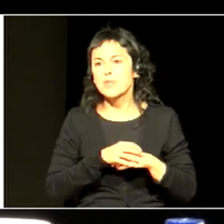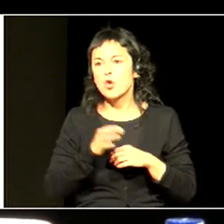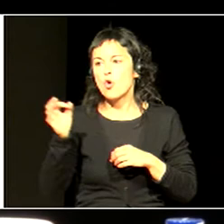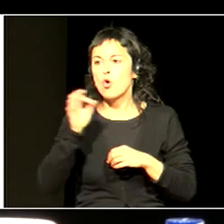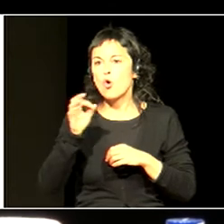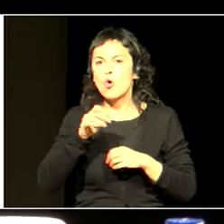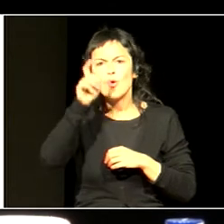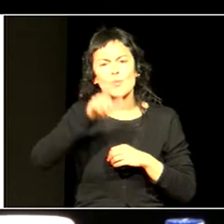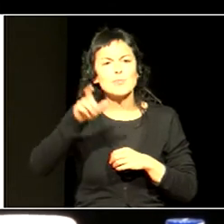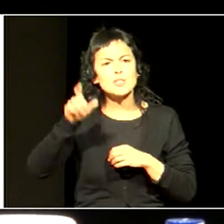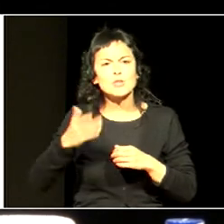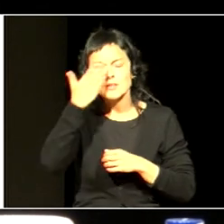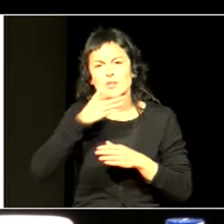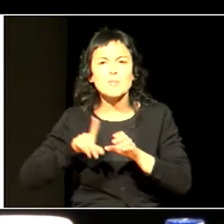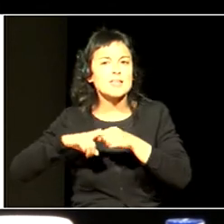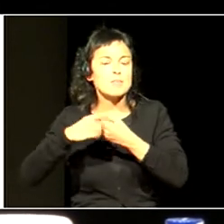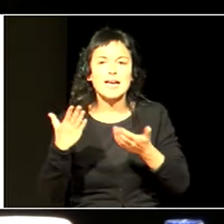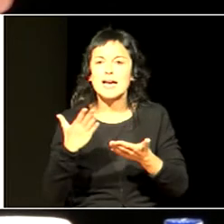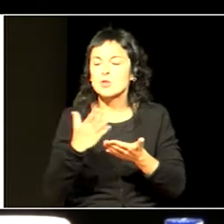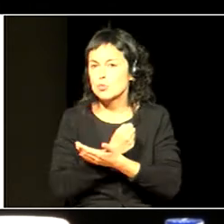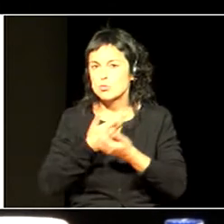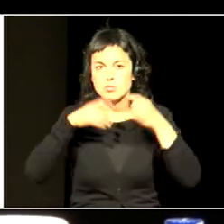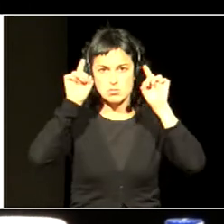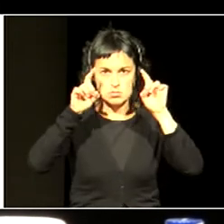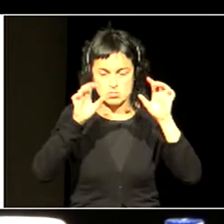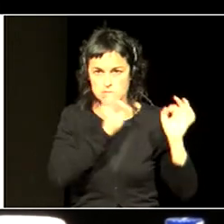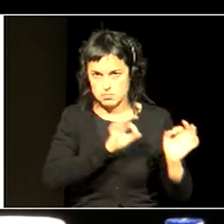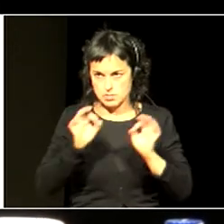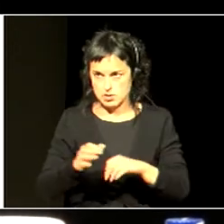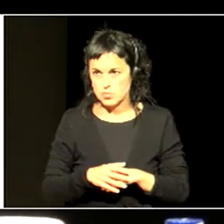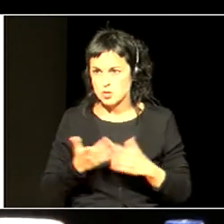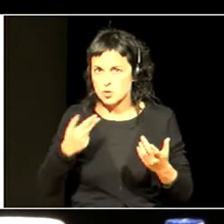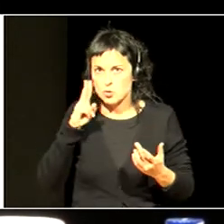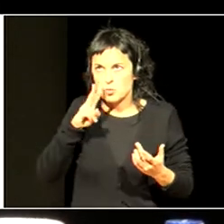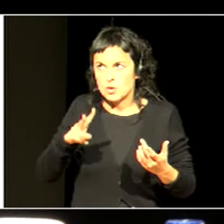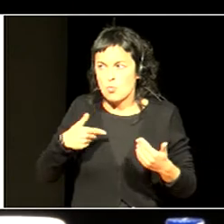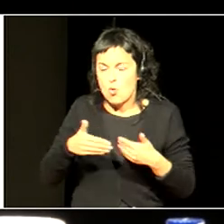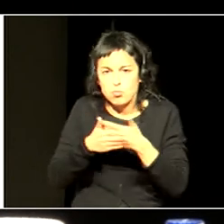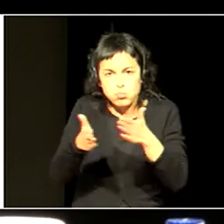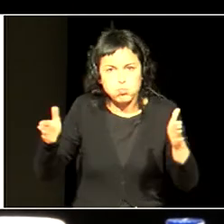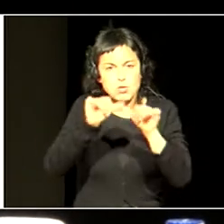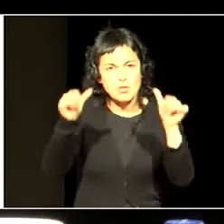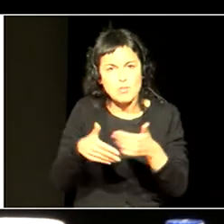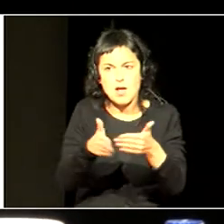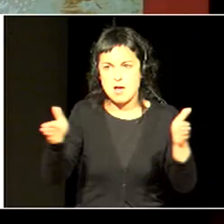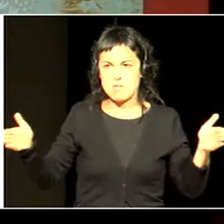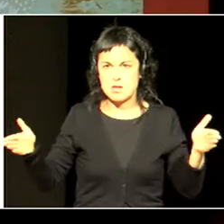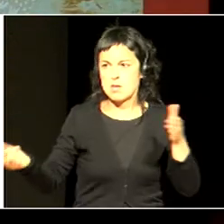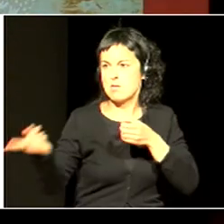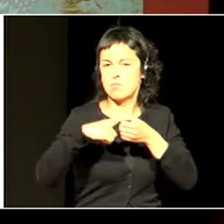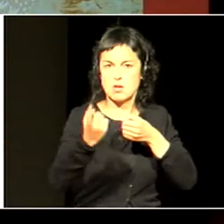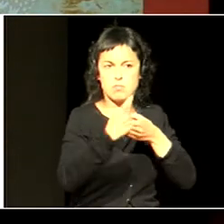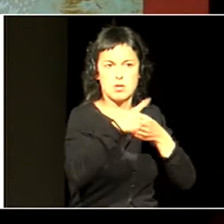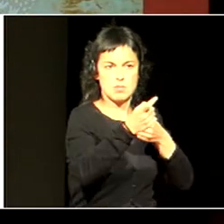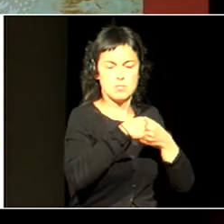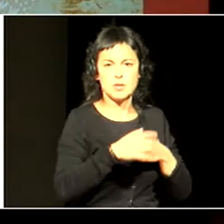dabiltzen eragile guztientzat, ez? Orduan, ni koordinazioa modu zabalian ikusten dut, ez? Eta horregaz lotu nahiko